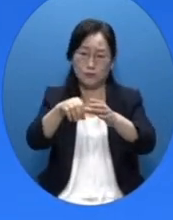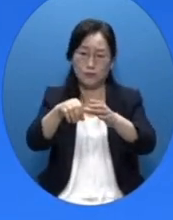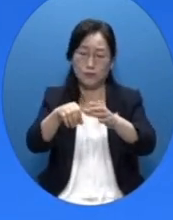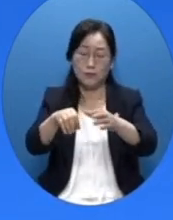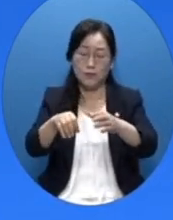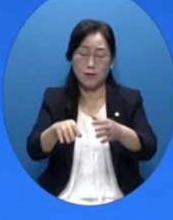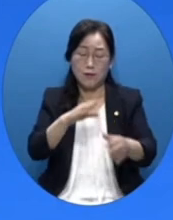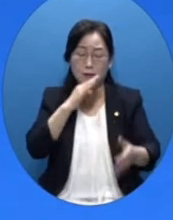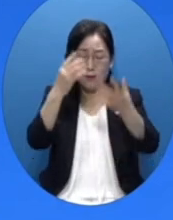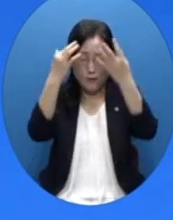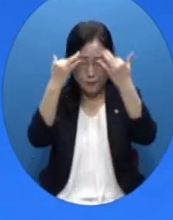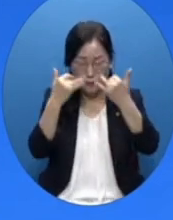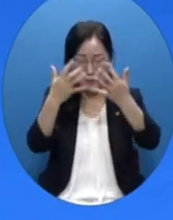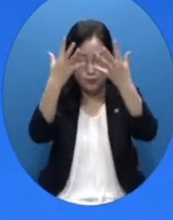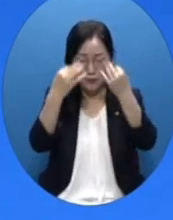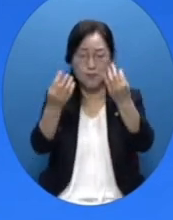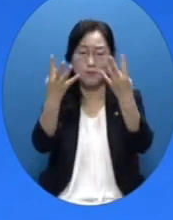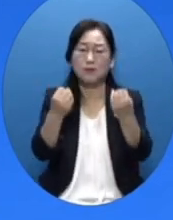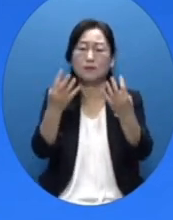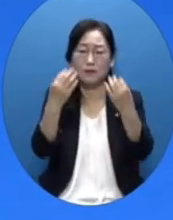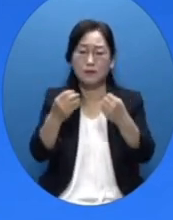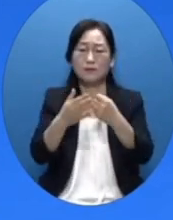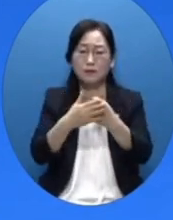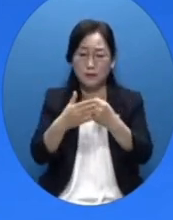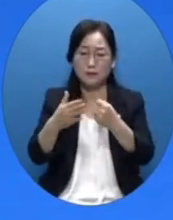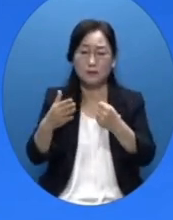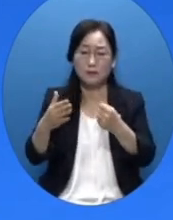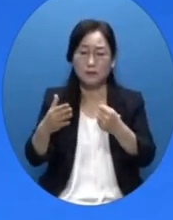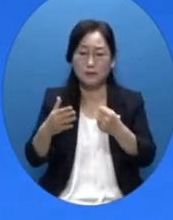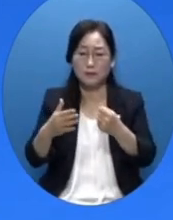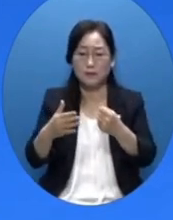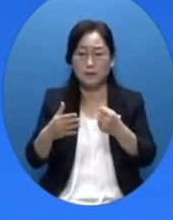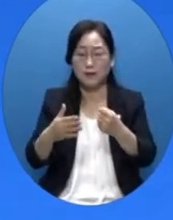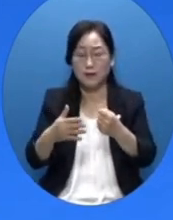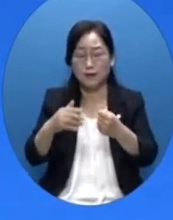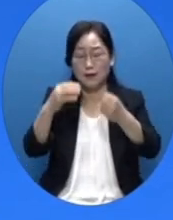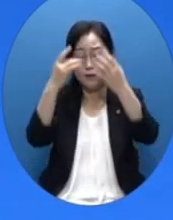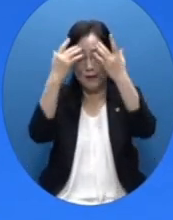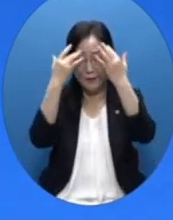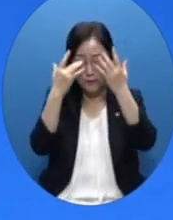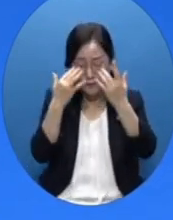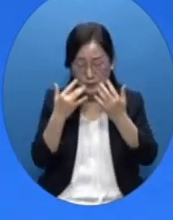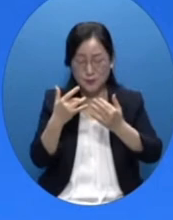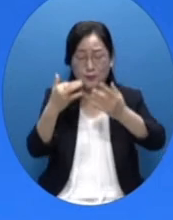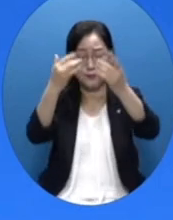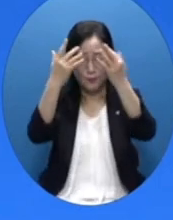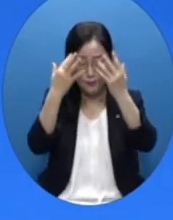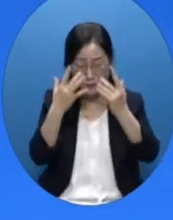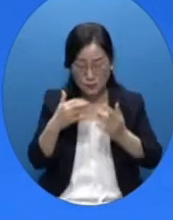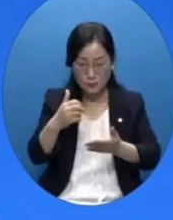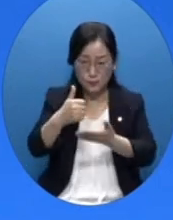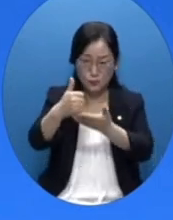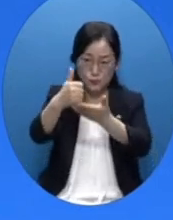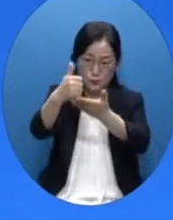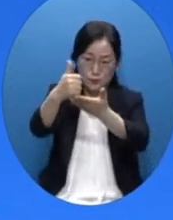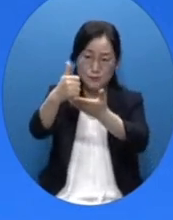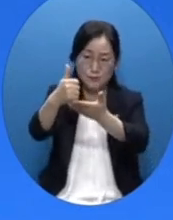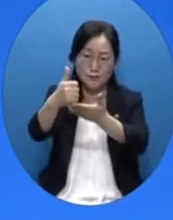얼마나 많 노모 흘러 뜬지 내 흘린 이 눈물이 아마 줄 앞에